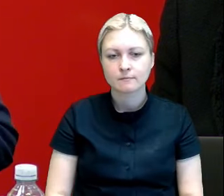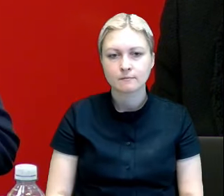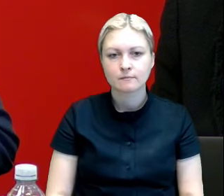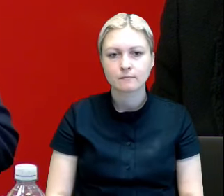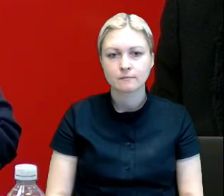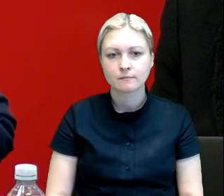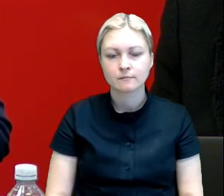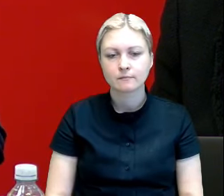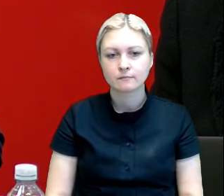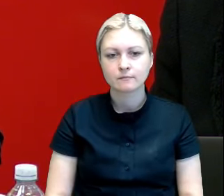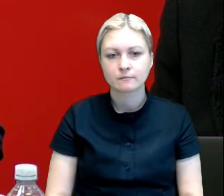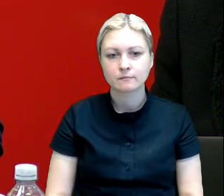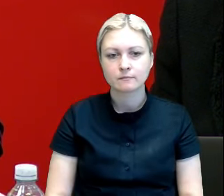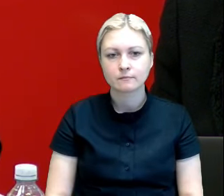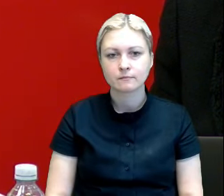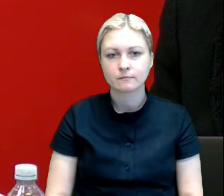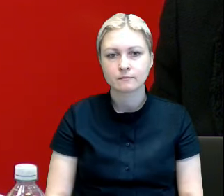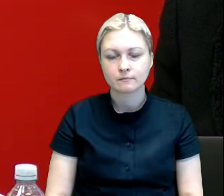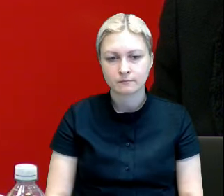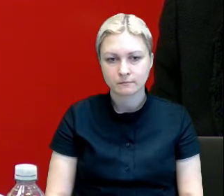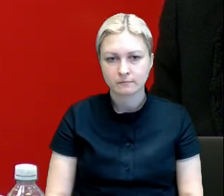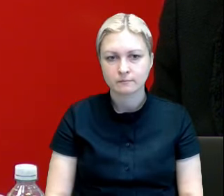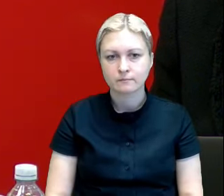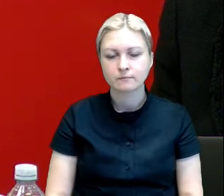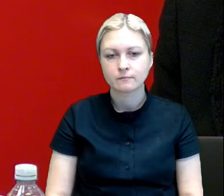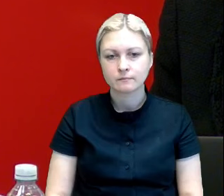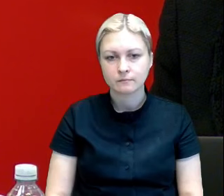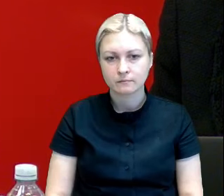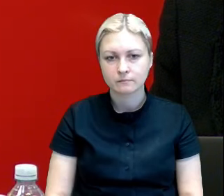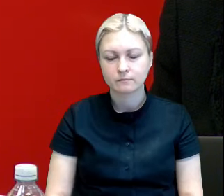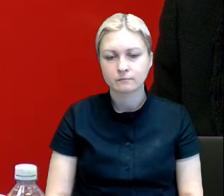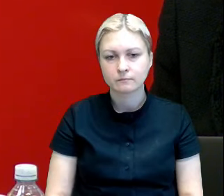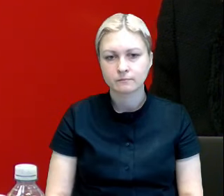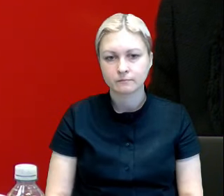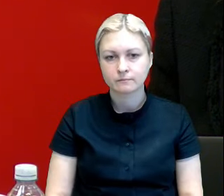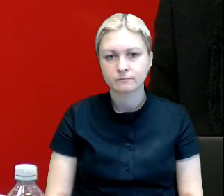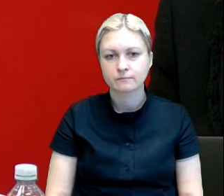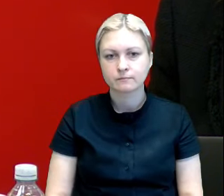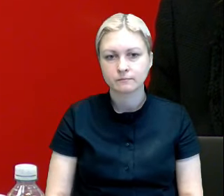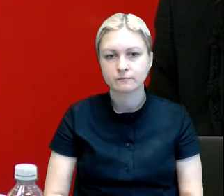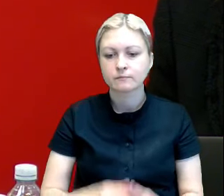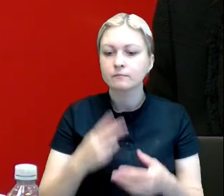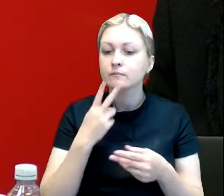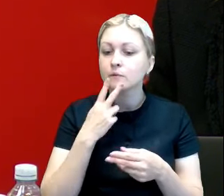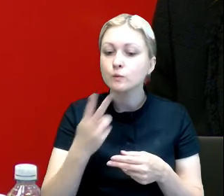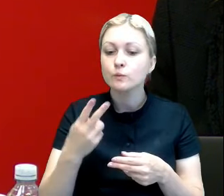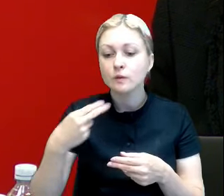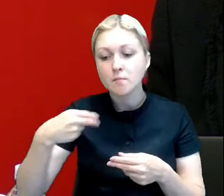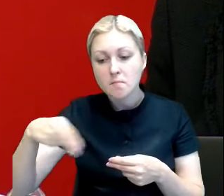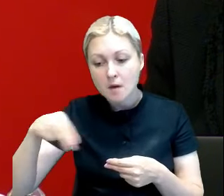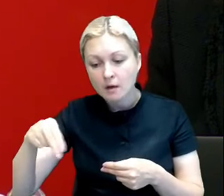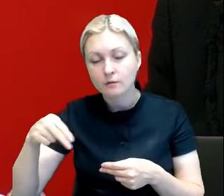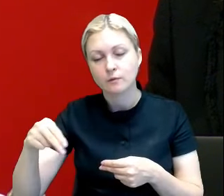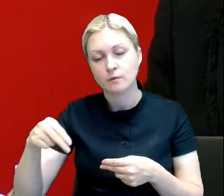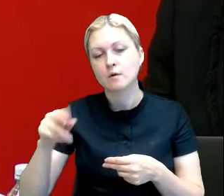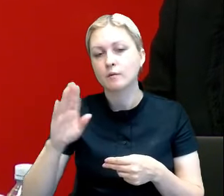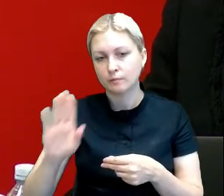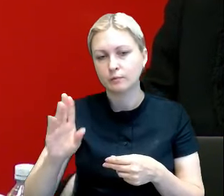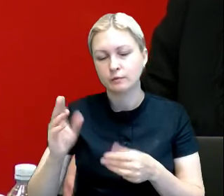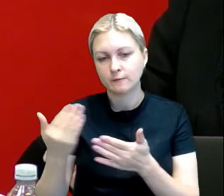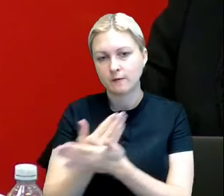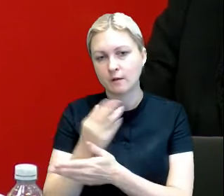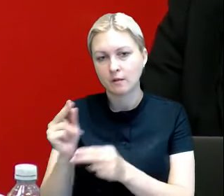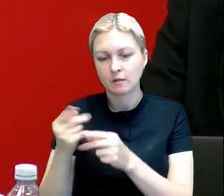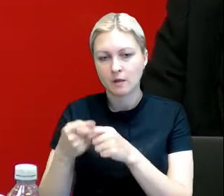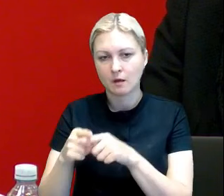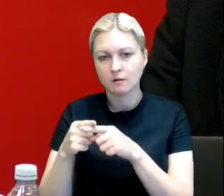gerai teks teks teks teks gydyt įrangą per pertrauką tai šiuo atveju